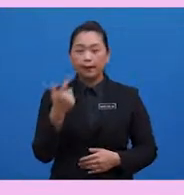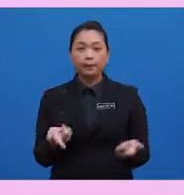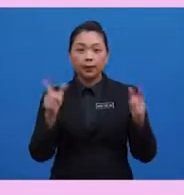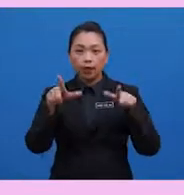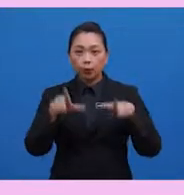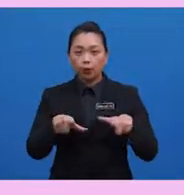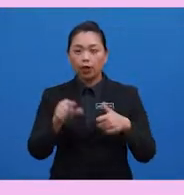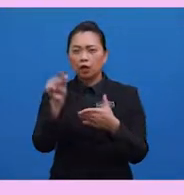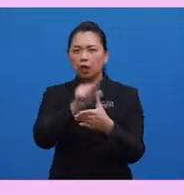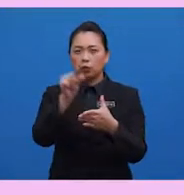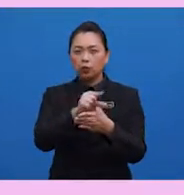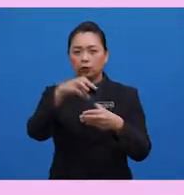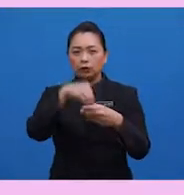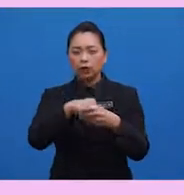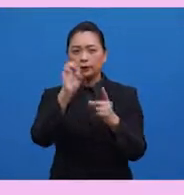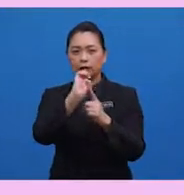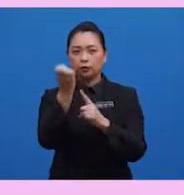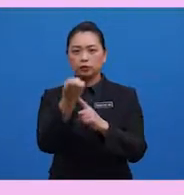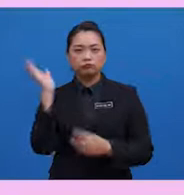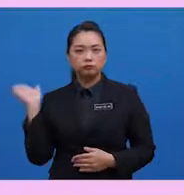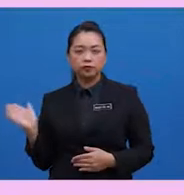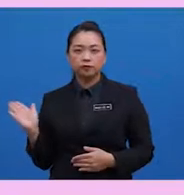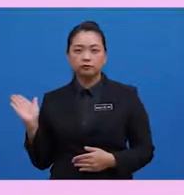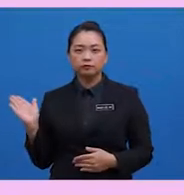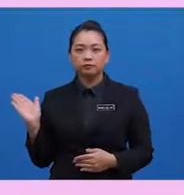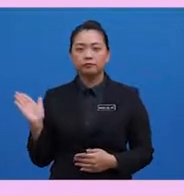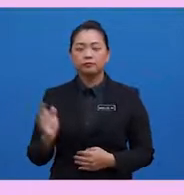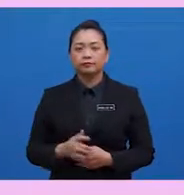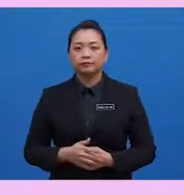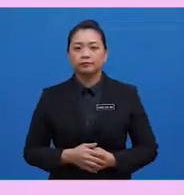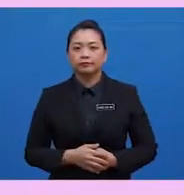berlakunya gangguan di dalam ekosistem berkenaan.